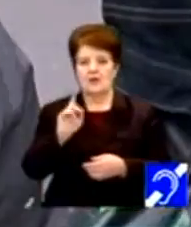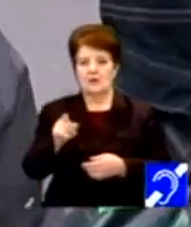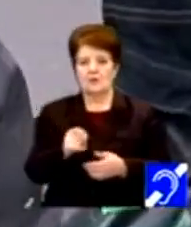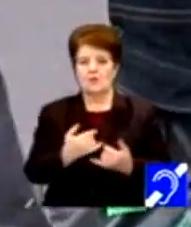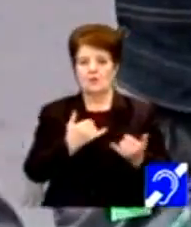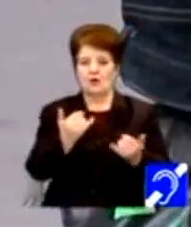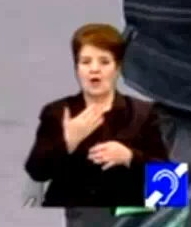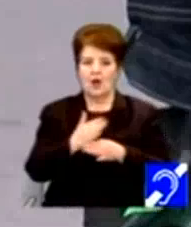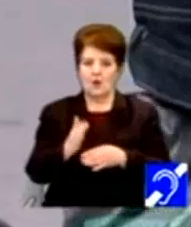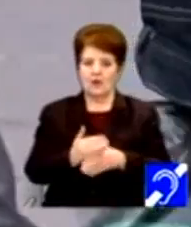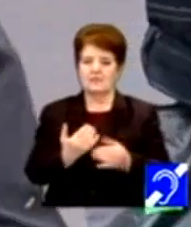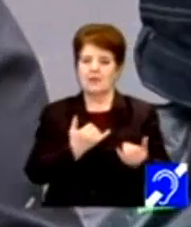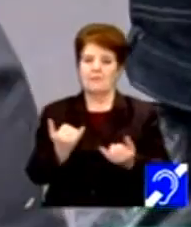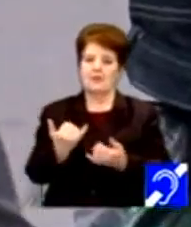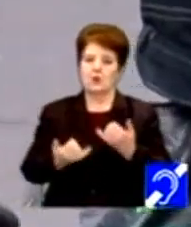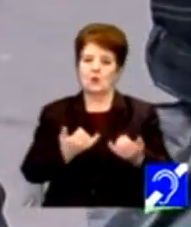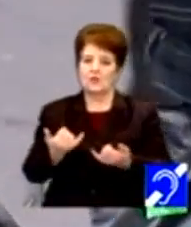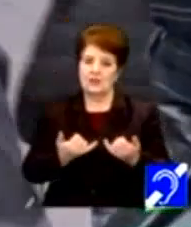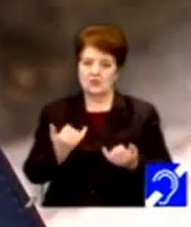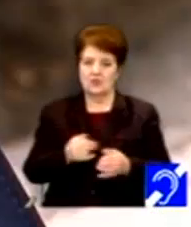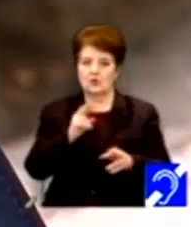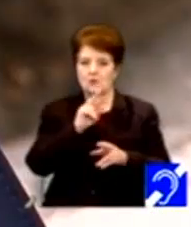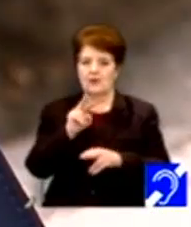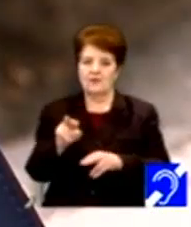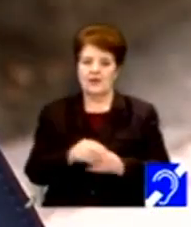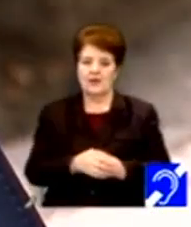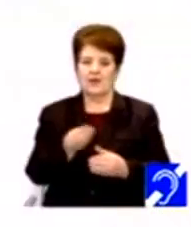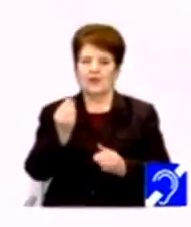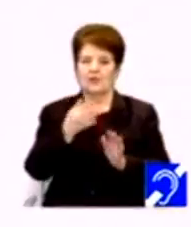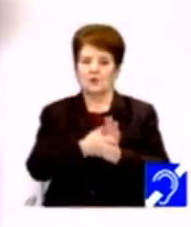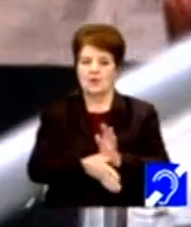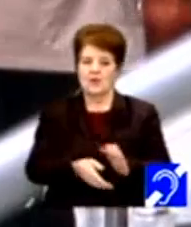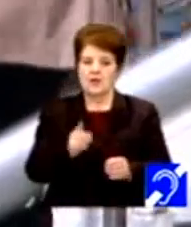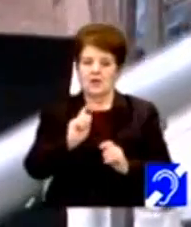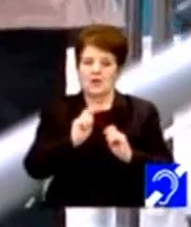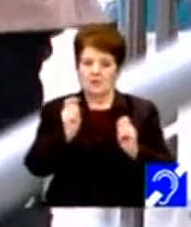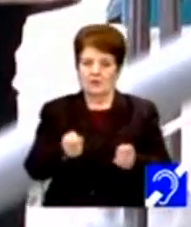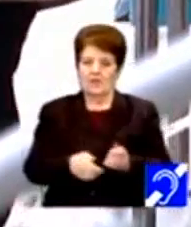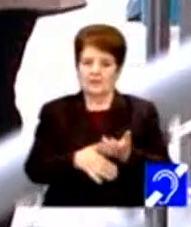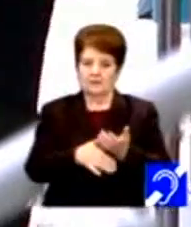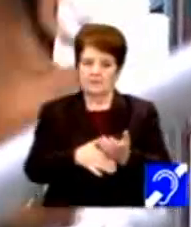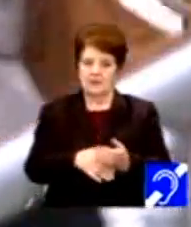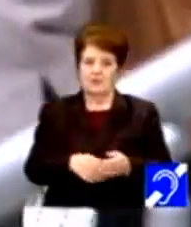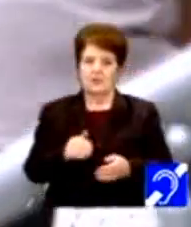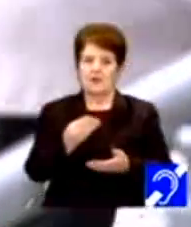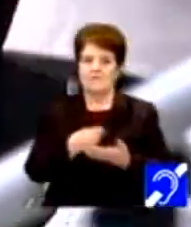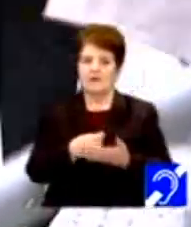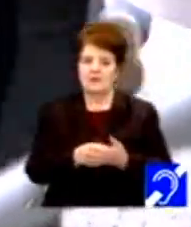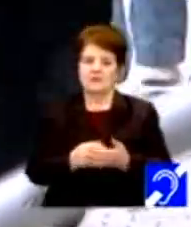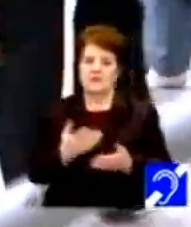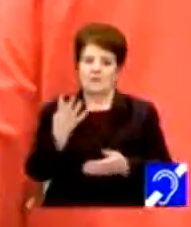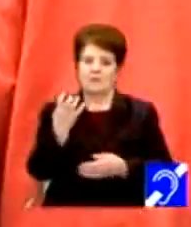excepția alocației pentru îngrijire, însoțire și supraveghere. Cheltuielile necesare pentru acordarea sprijinului financiar unic se ridică la